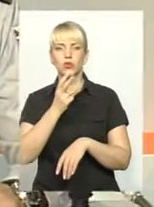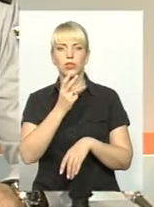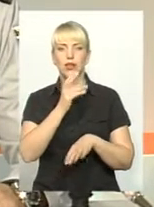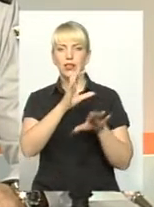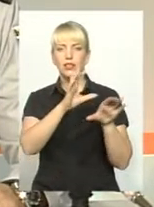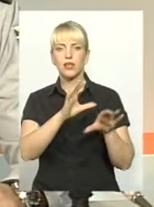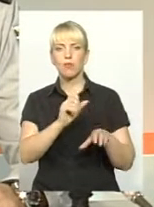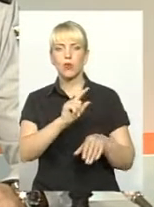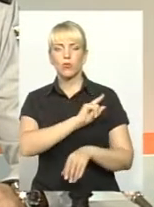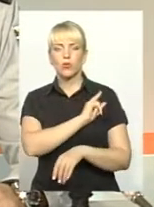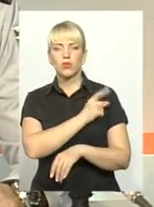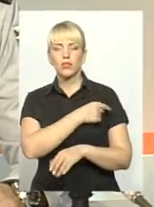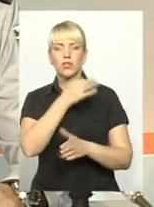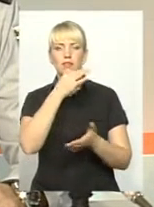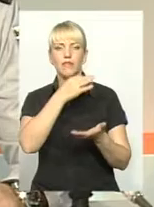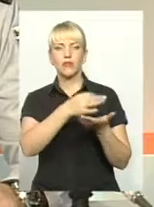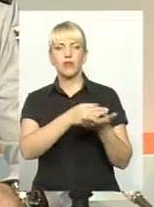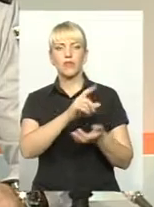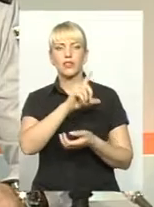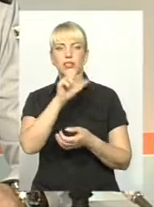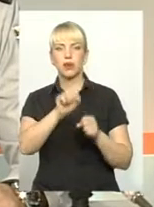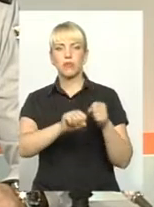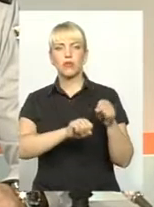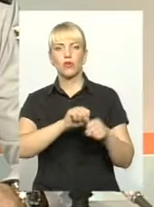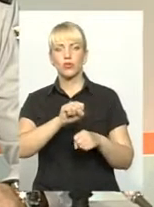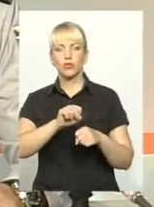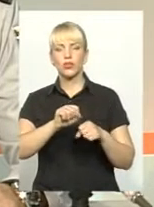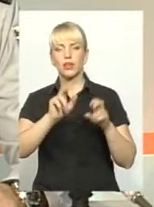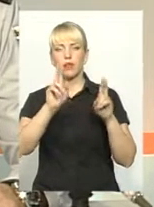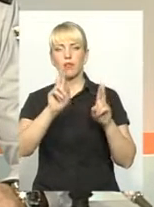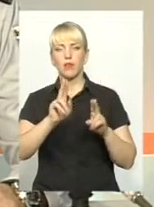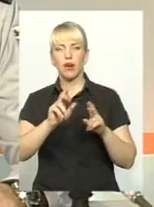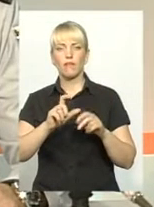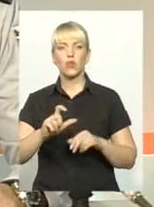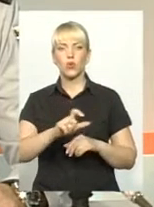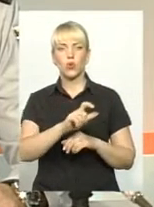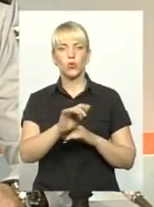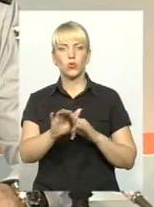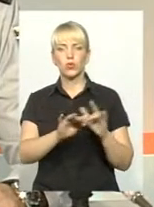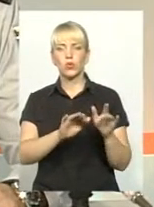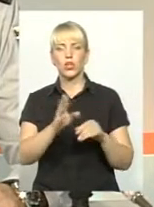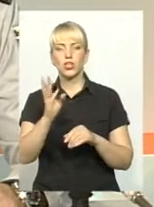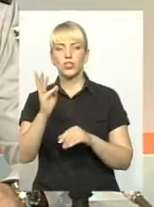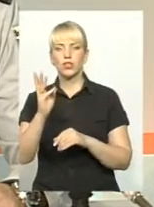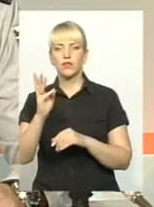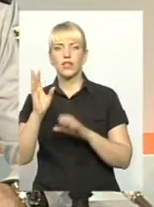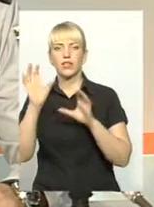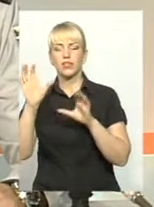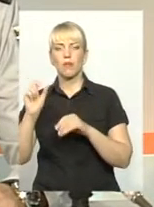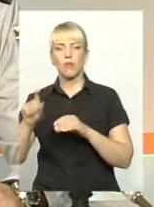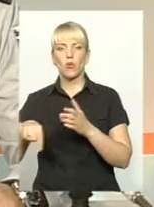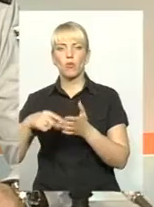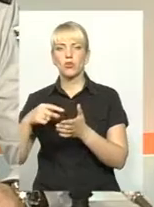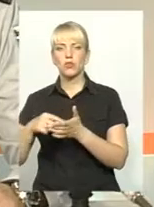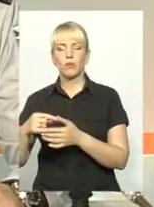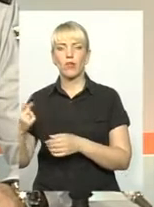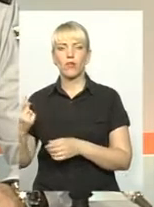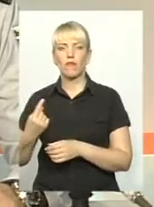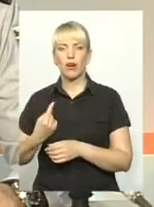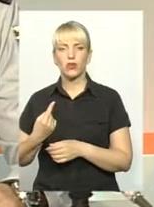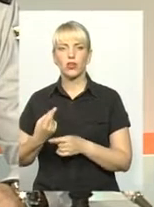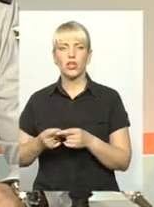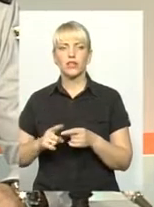посилення відповідальності за порушення правил дорожнього руху, четвертий закон – про муніципальну варту. Тобто із